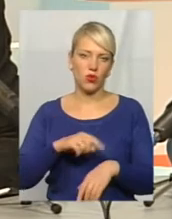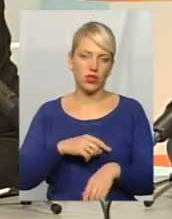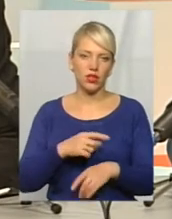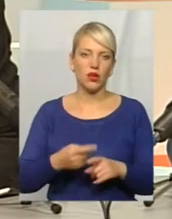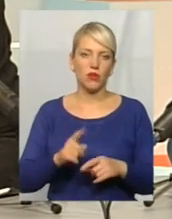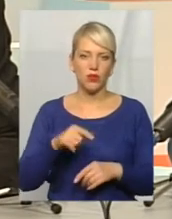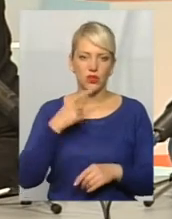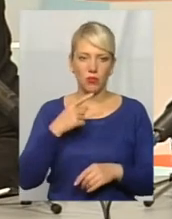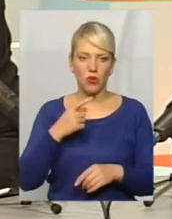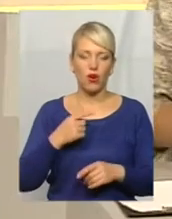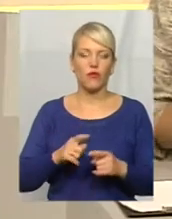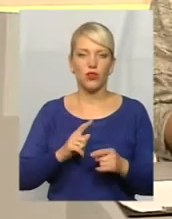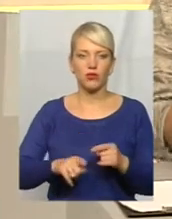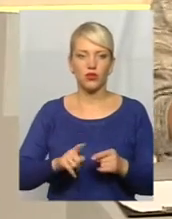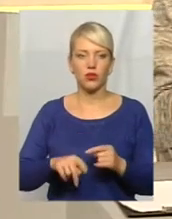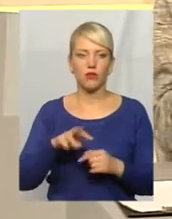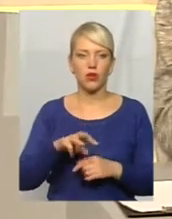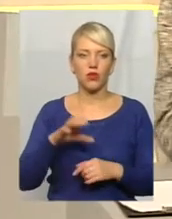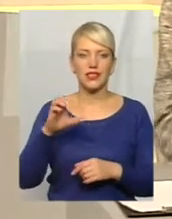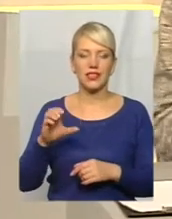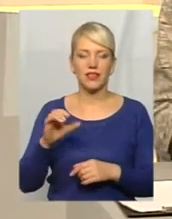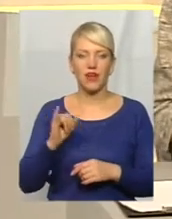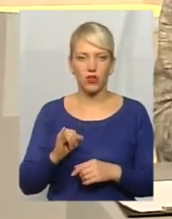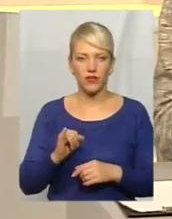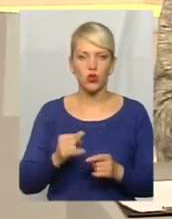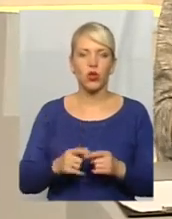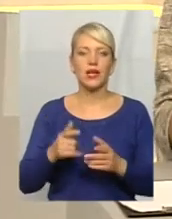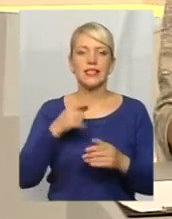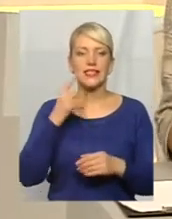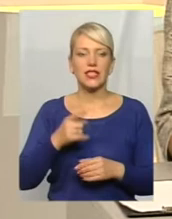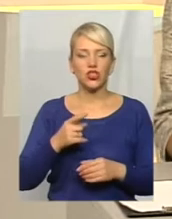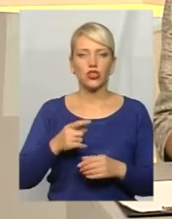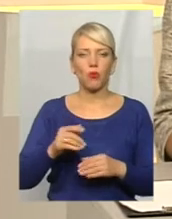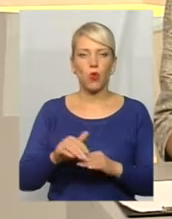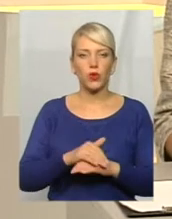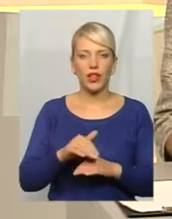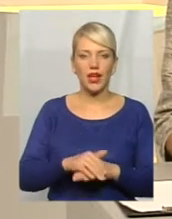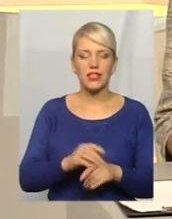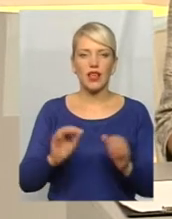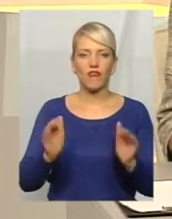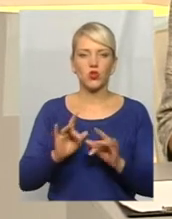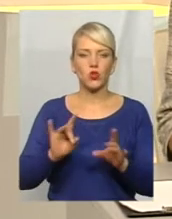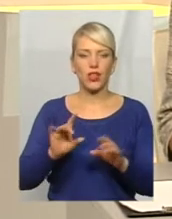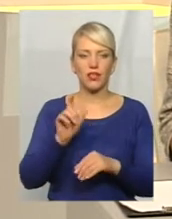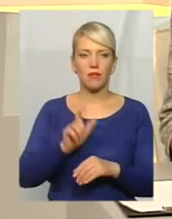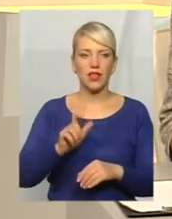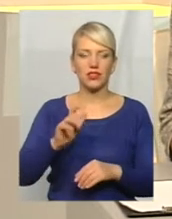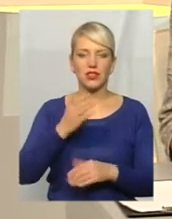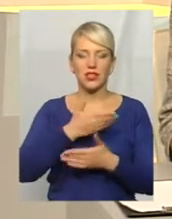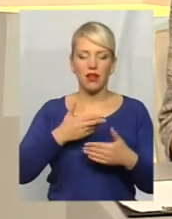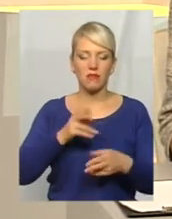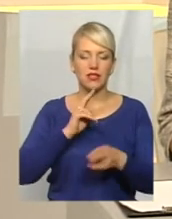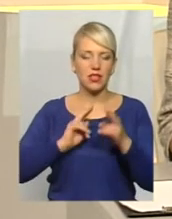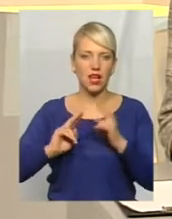поговоримо згодом. Микола Івановичу, скажіть, будь ласка, в сюжеті мешканці нам скаржилися,